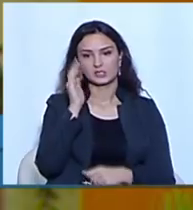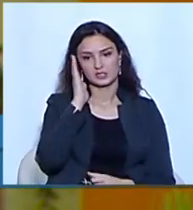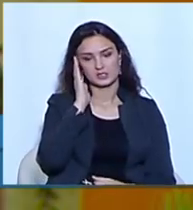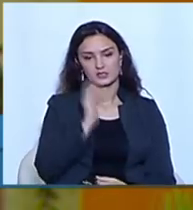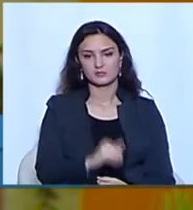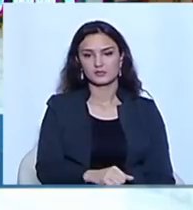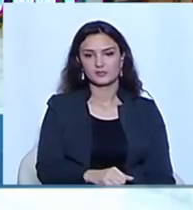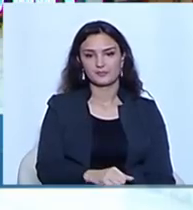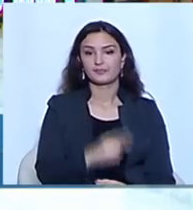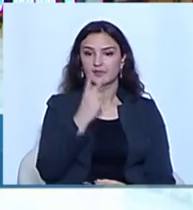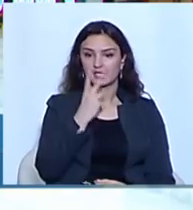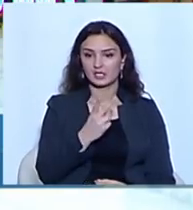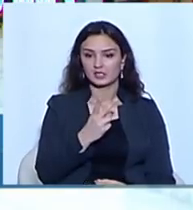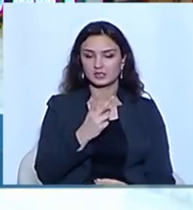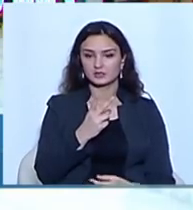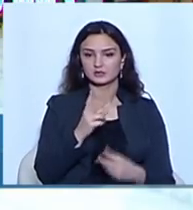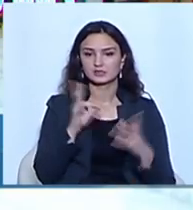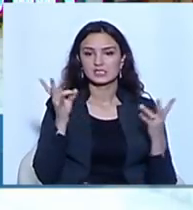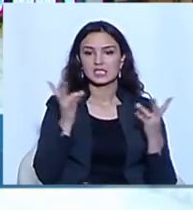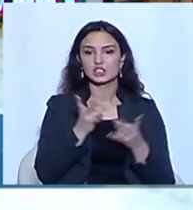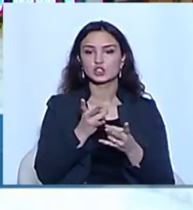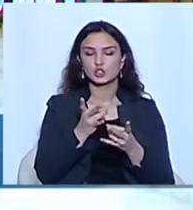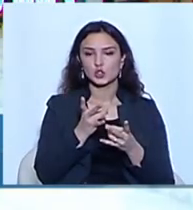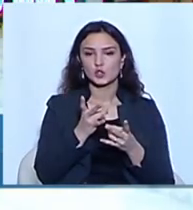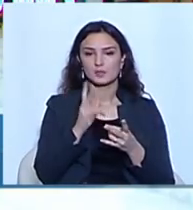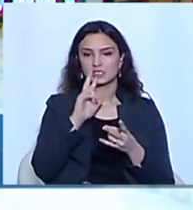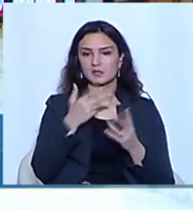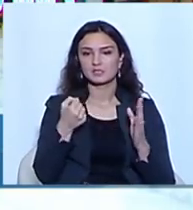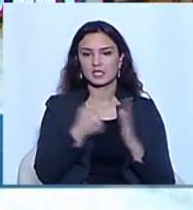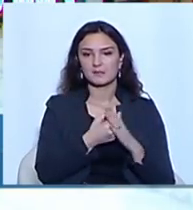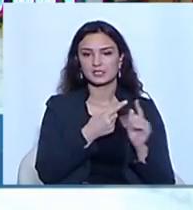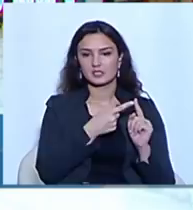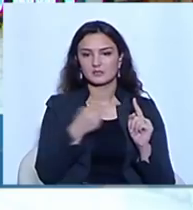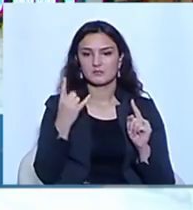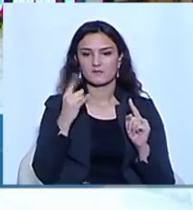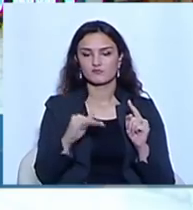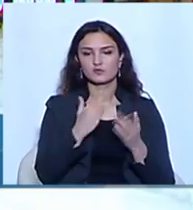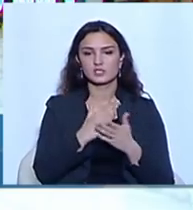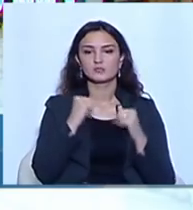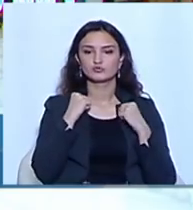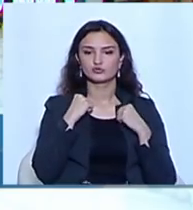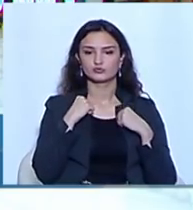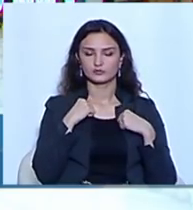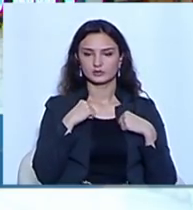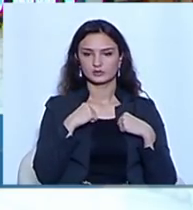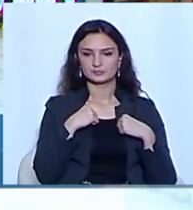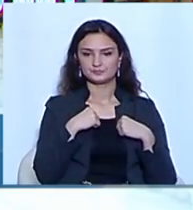დაიძინებს. ანუ ნახეთ, საჭიროება სამ წლამდე ასაკის ბავშვისთვის არის მშვიდი,